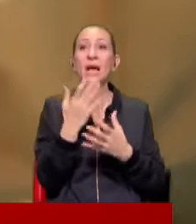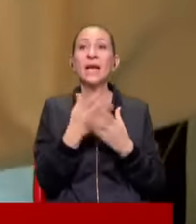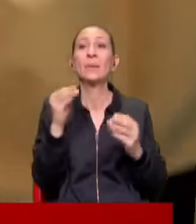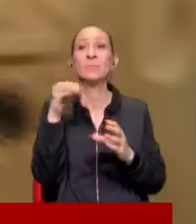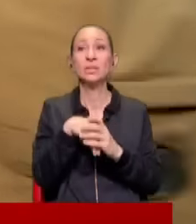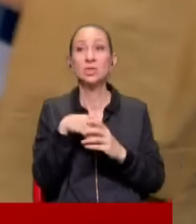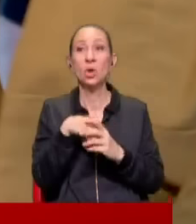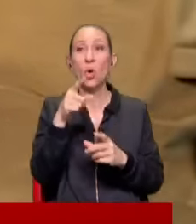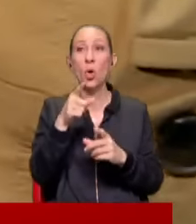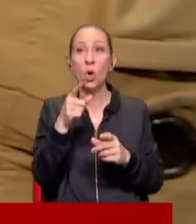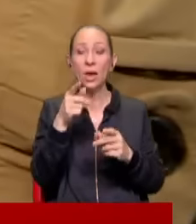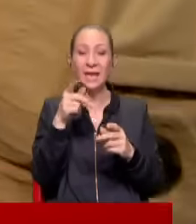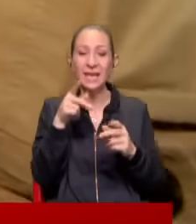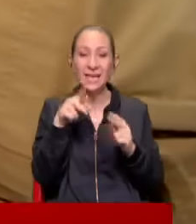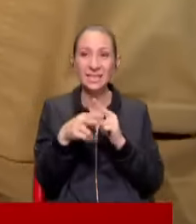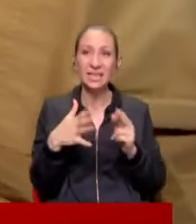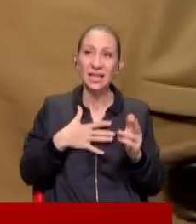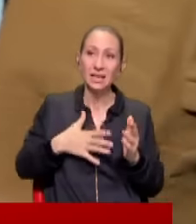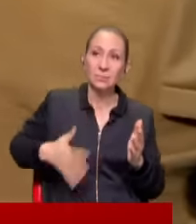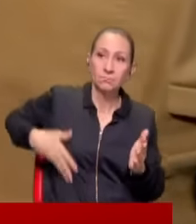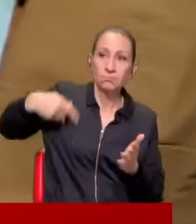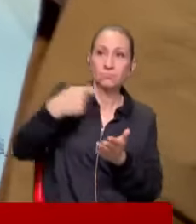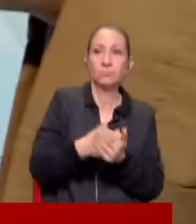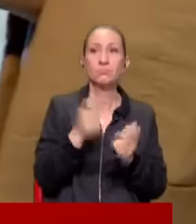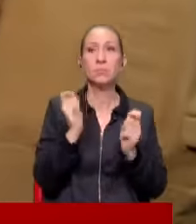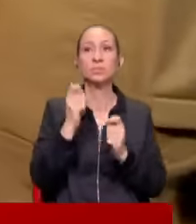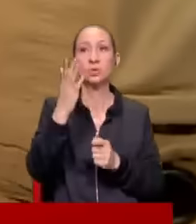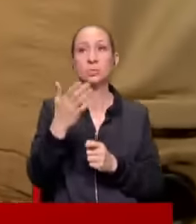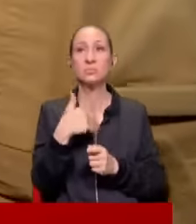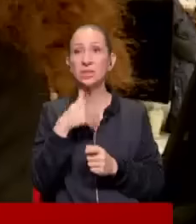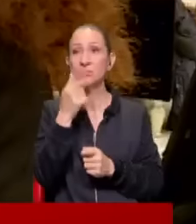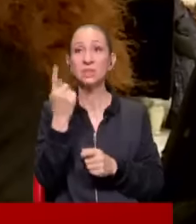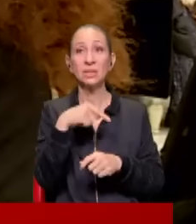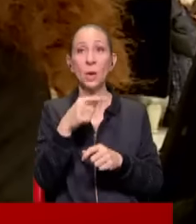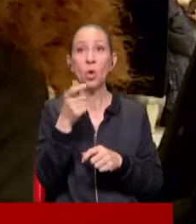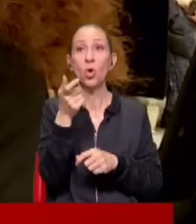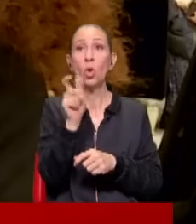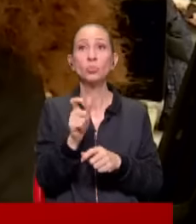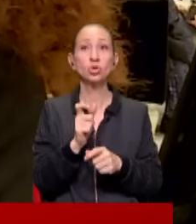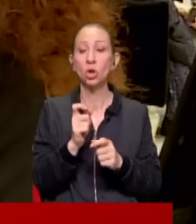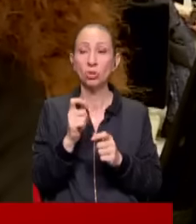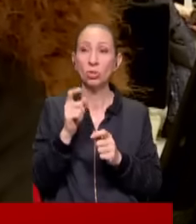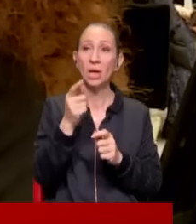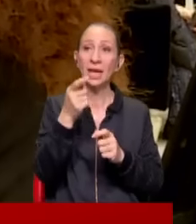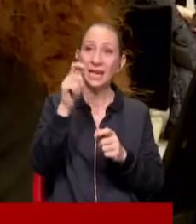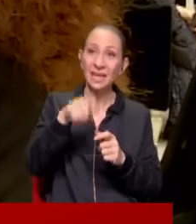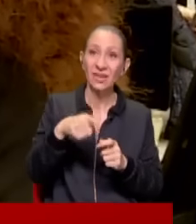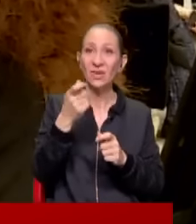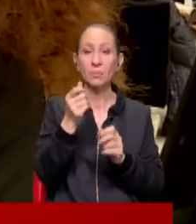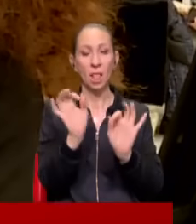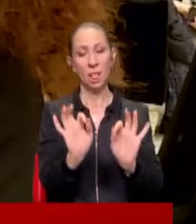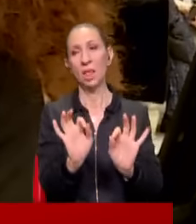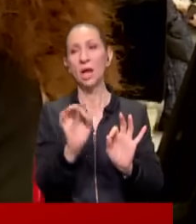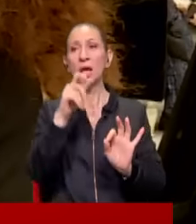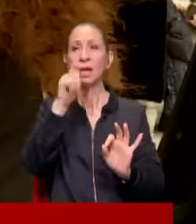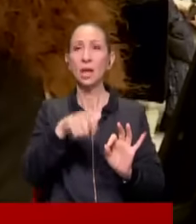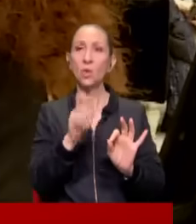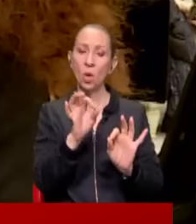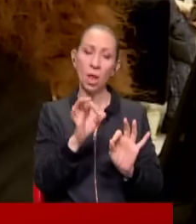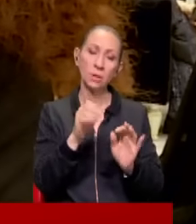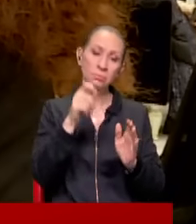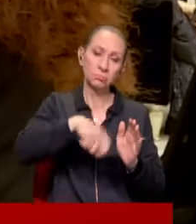kaybetmemek için o kesintiyi de cebinden karşılamış oluyor. Biz hiçbir zaman komisyonu yansıtmadık müşterimize. Hani fiyat neyse kredi kartından